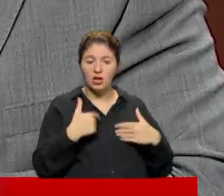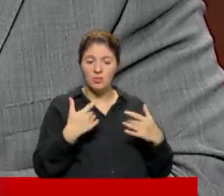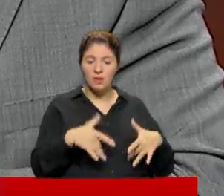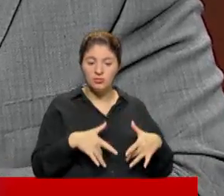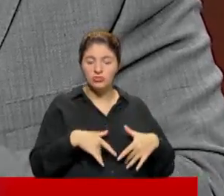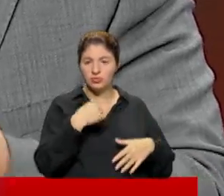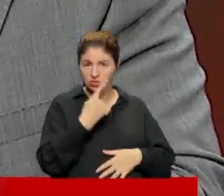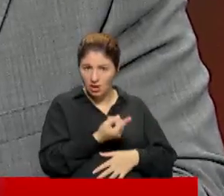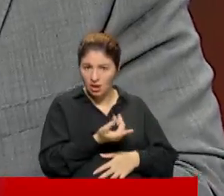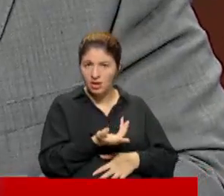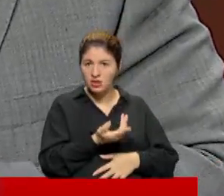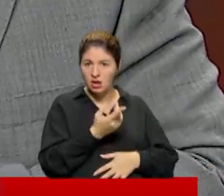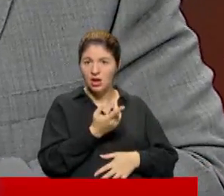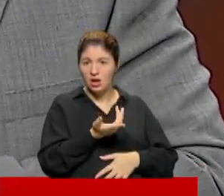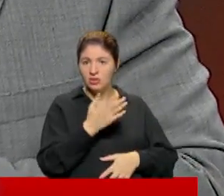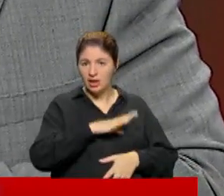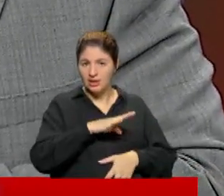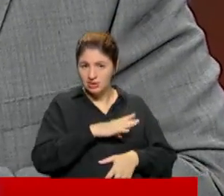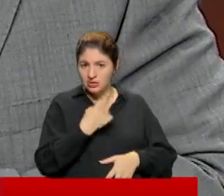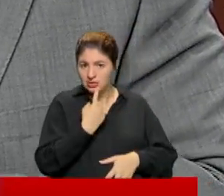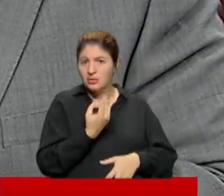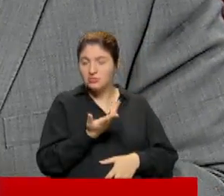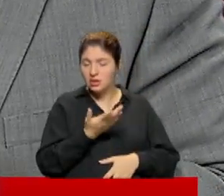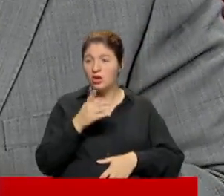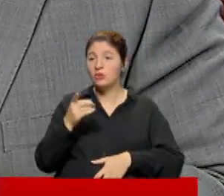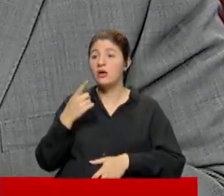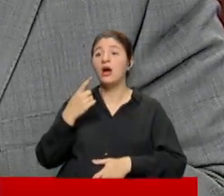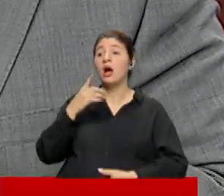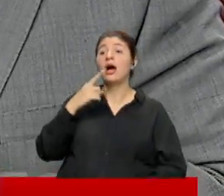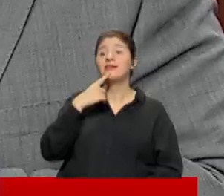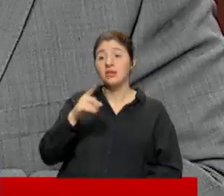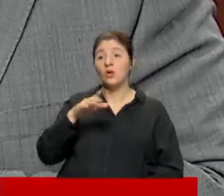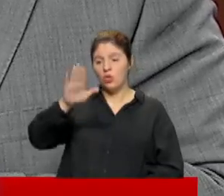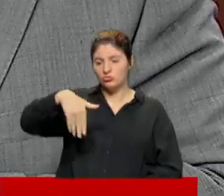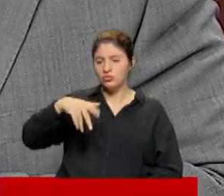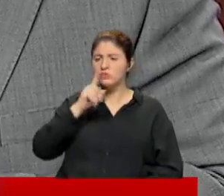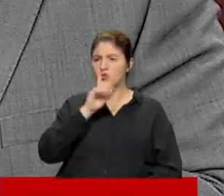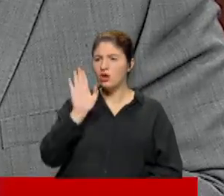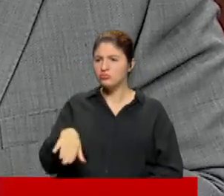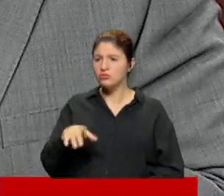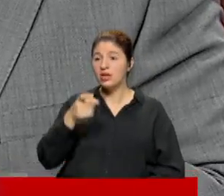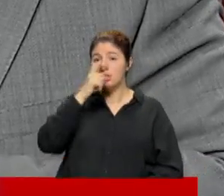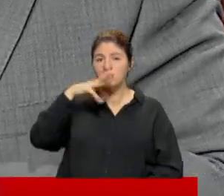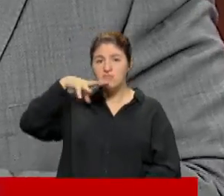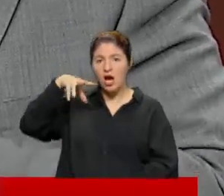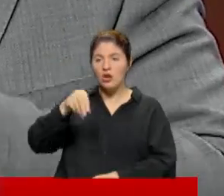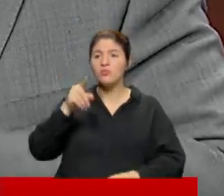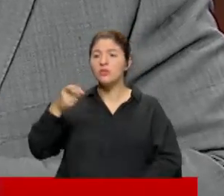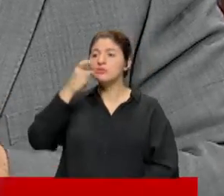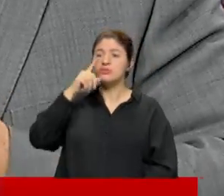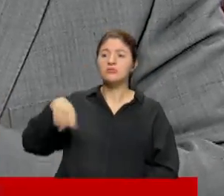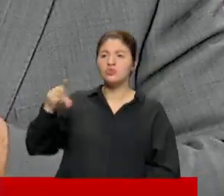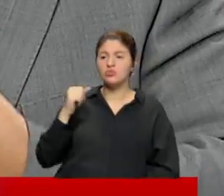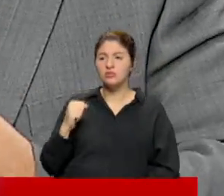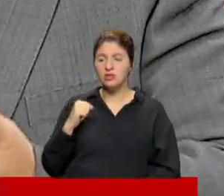memnun mu der y onu dediğin zaman onu dediğin zaman da reisleri çağırıyor otur yerine diyor öyle bir fırç atıyor ki bunların reisleri çok